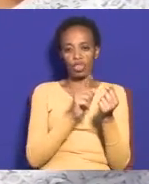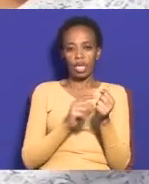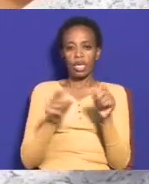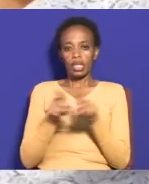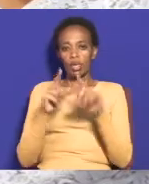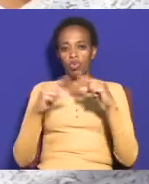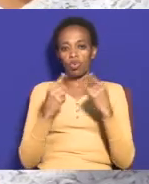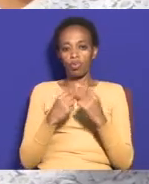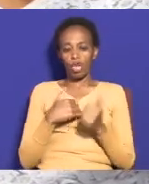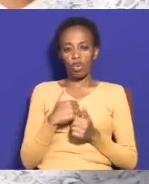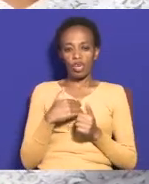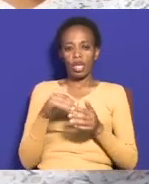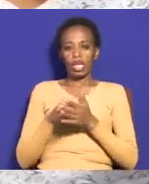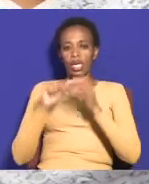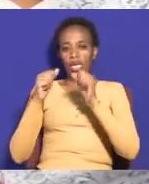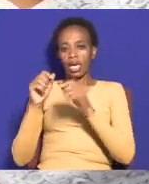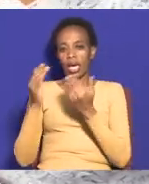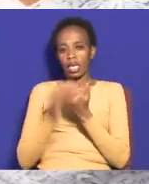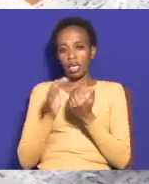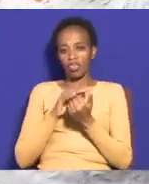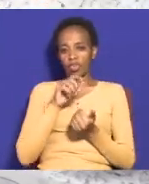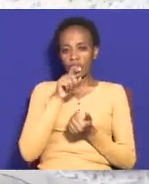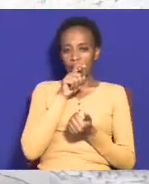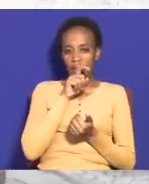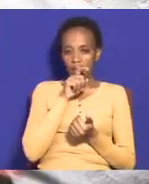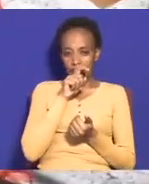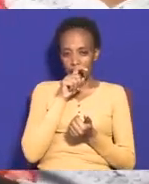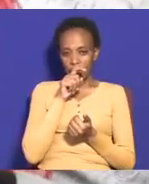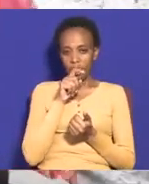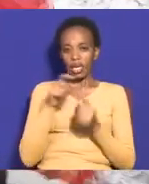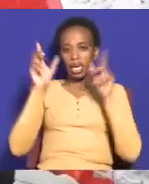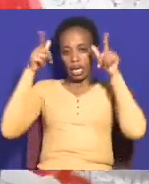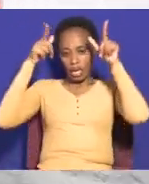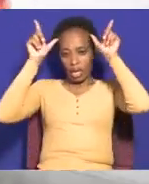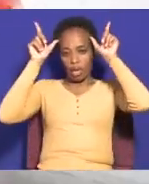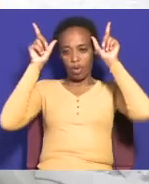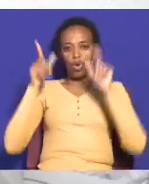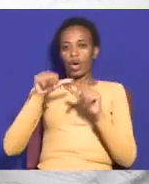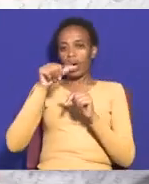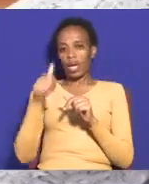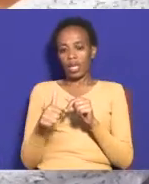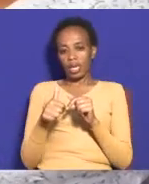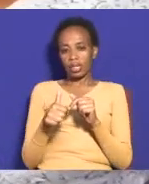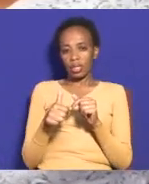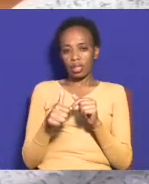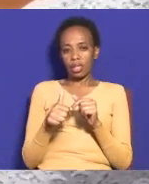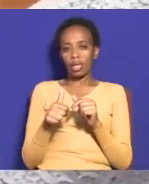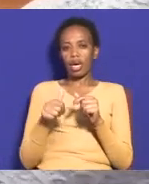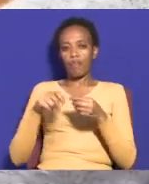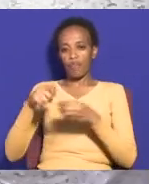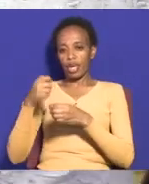groups zingine hapa wanaweka kuku, wanaweka ng'ombe, wengine wanashona